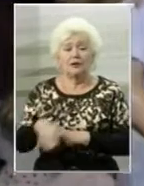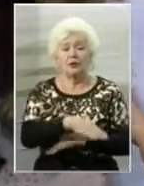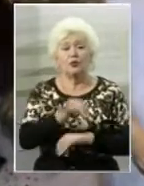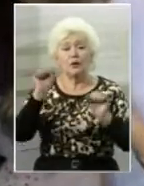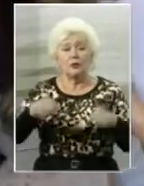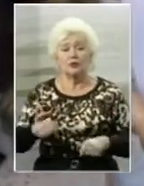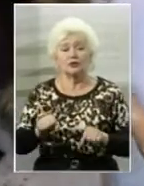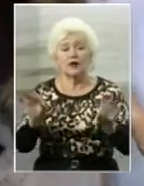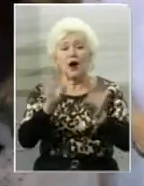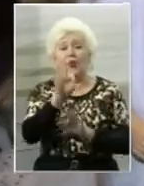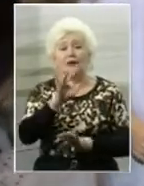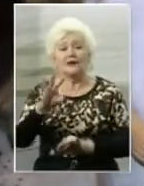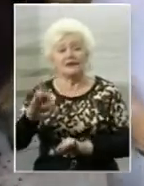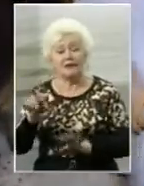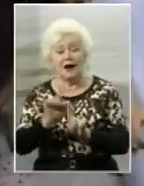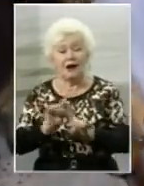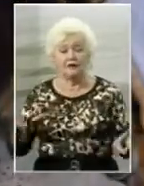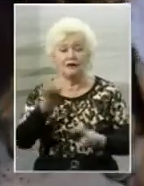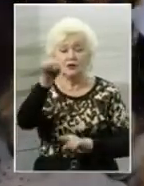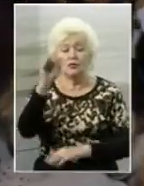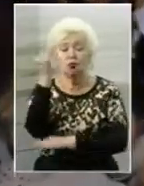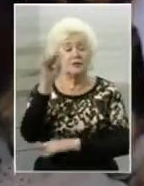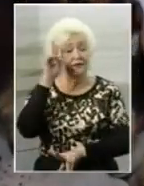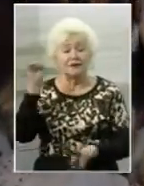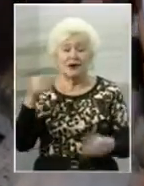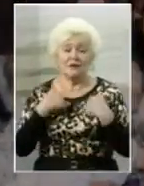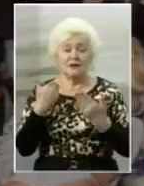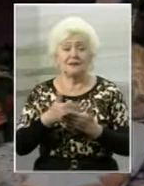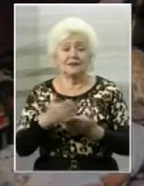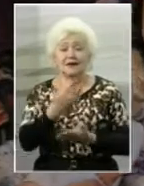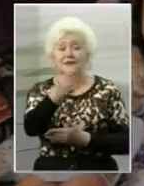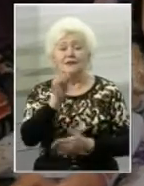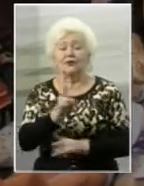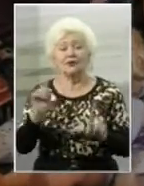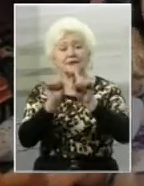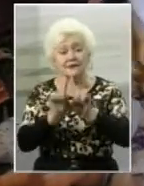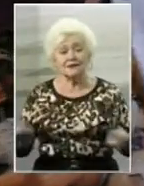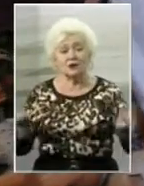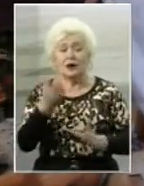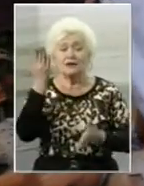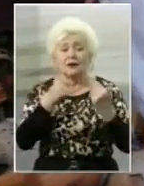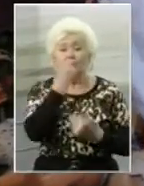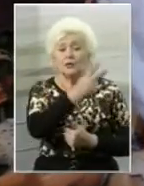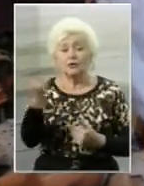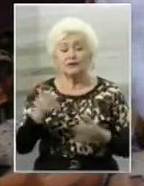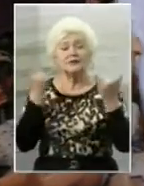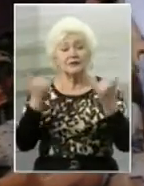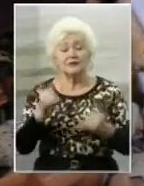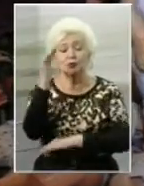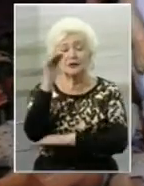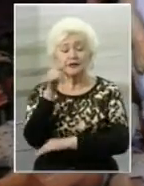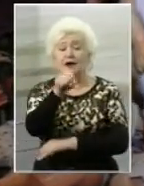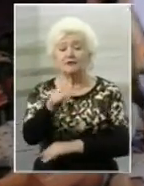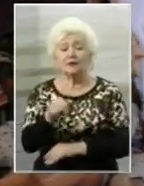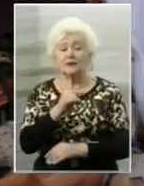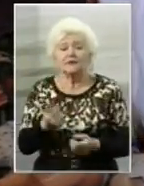вона оригінал. Чому саме ці ляльки? Не знаю. Мені здається, вони якісь чарівні. Якщо подивитися на сучасних ляльок, вони